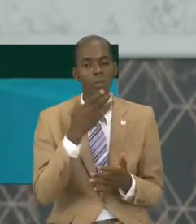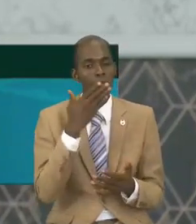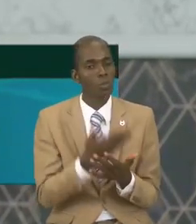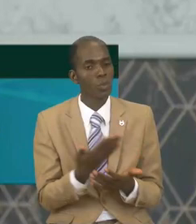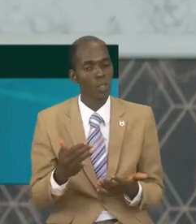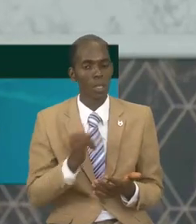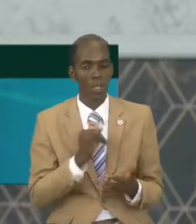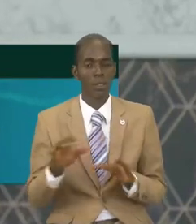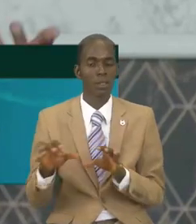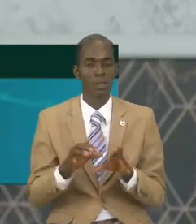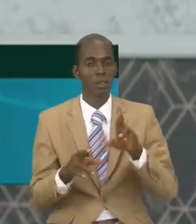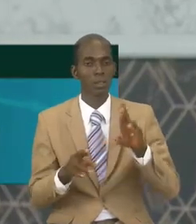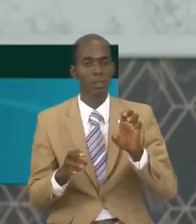que